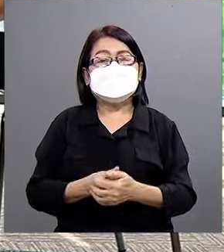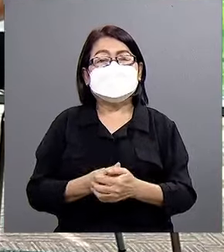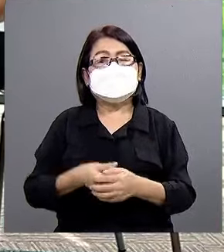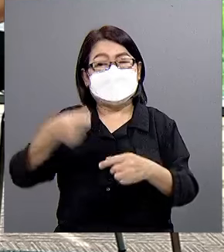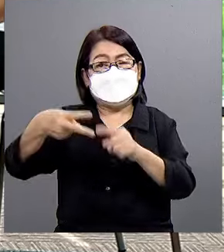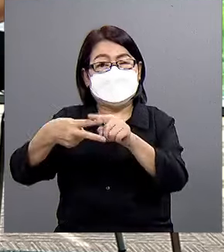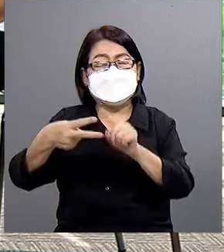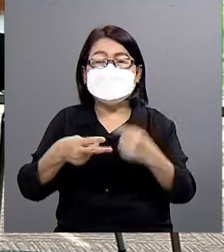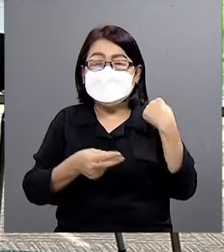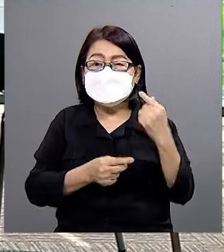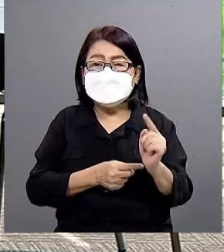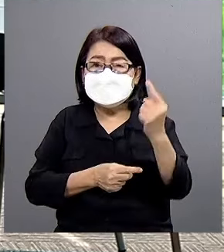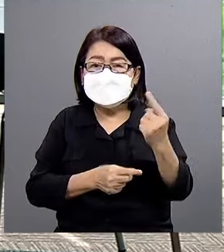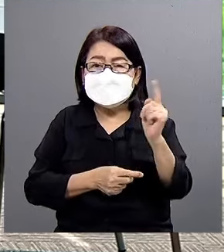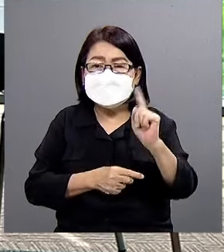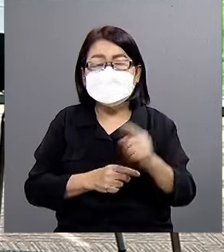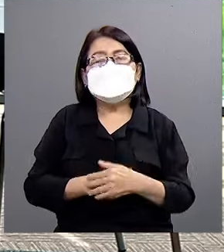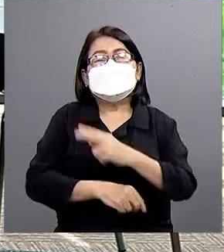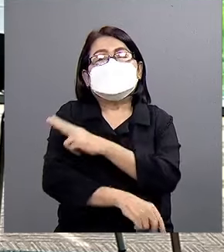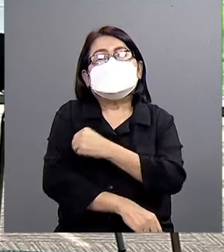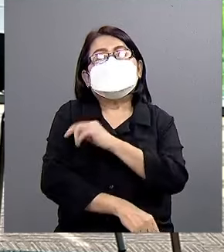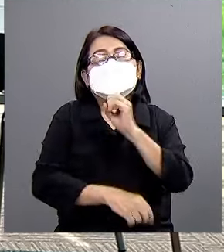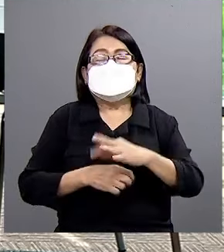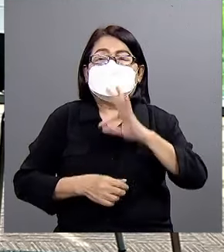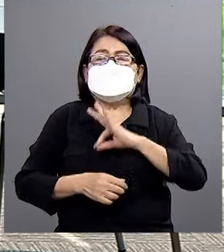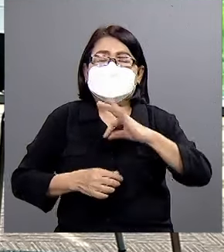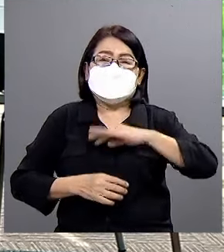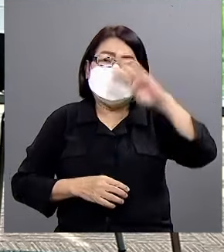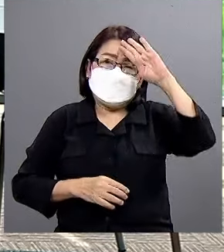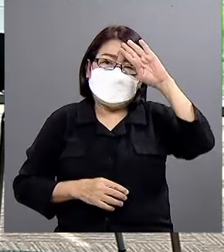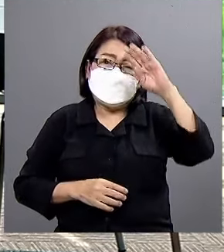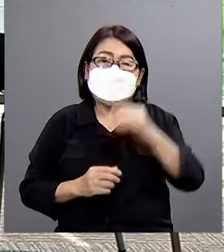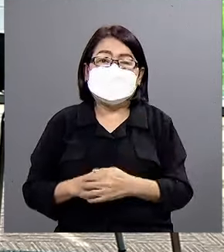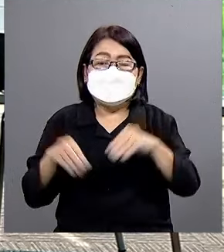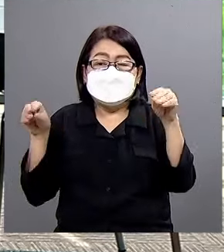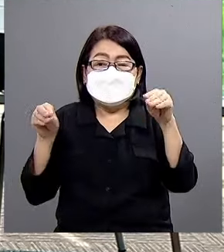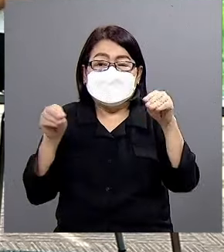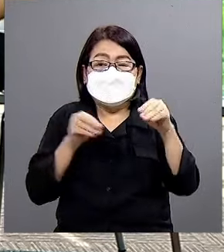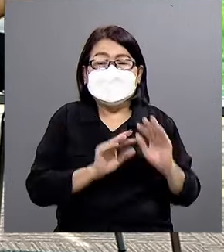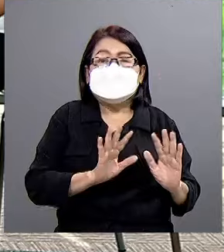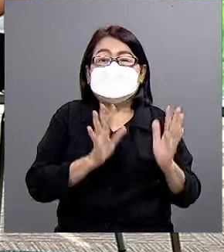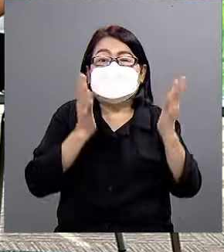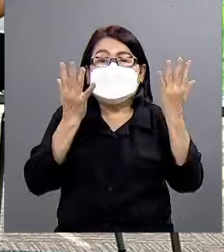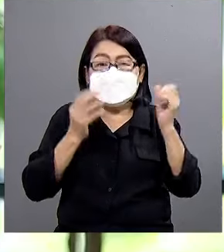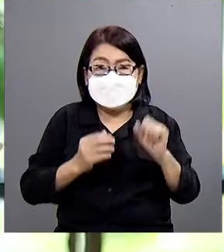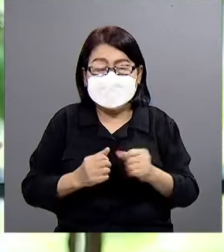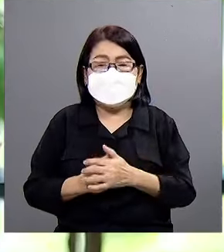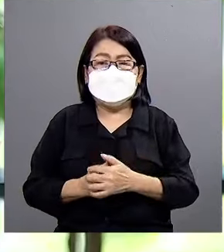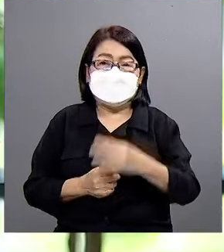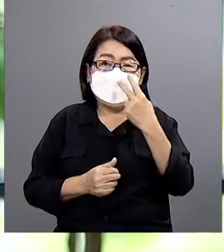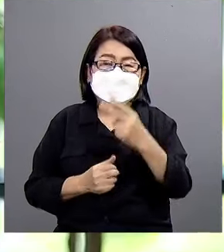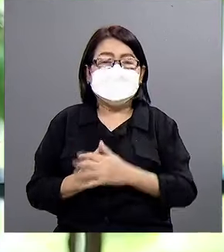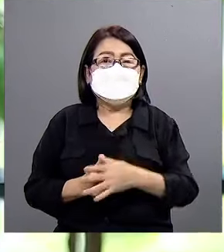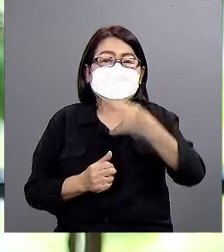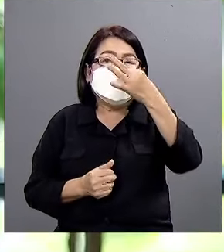ะ ครับแล้วก็ถ้าเกิดว่าเราเริ่มมีอาการไข้แล้วเป็นช่วงท้ายไข้แล้วเราเริ่มจะหายดีขึ้นเนี่ยจะสังเกตคนที่เป็นโรคหวัดใหญ่หรือ